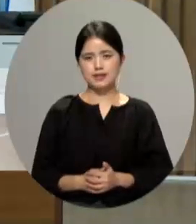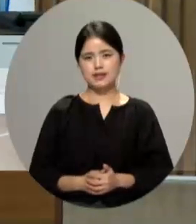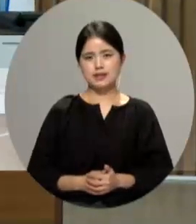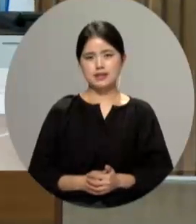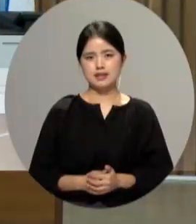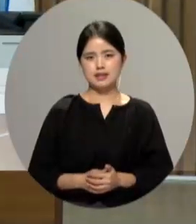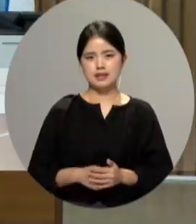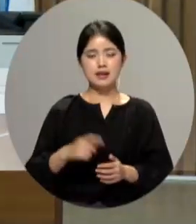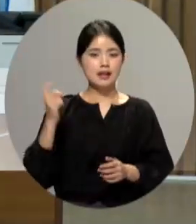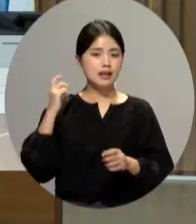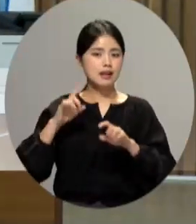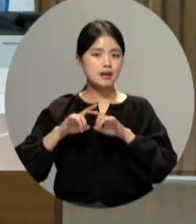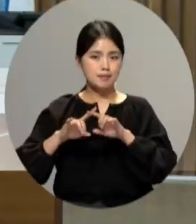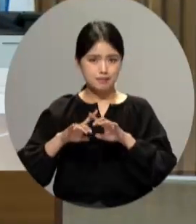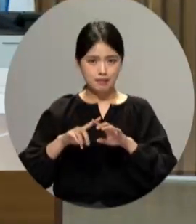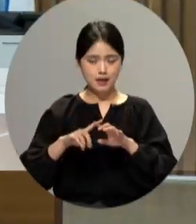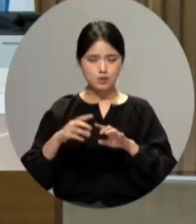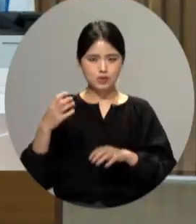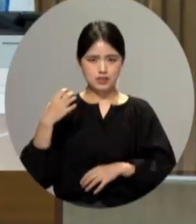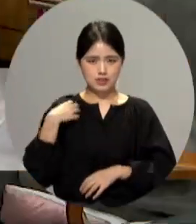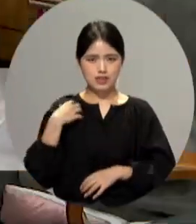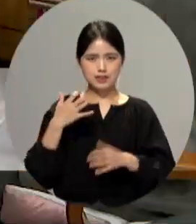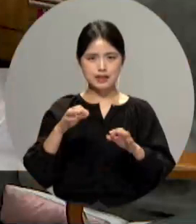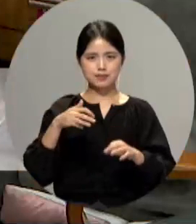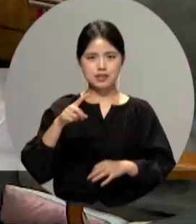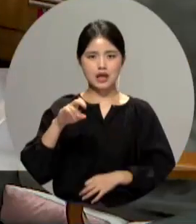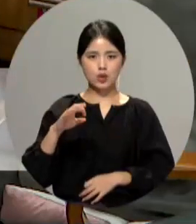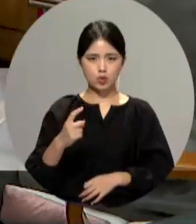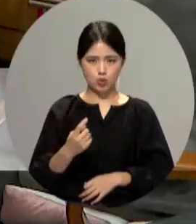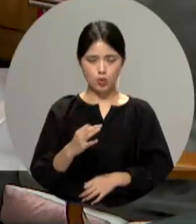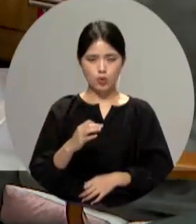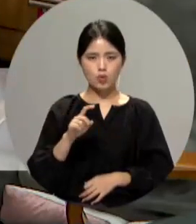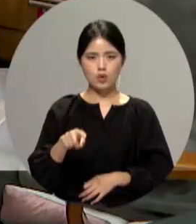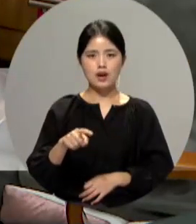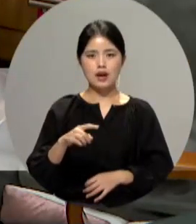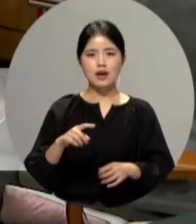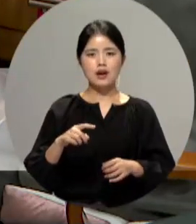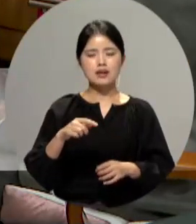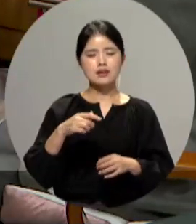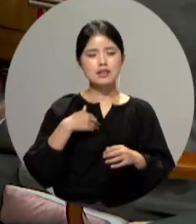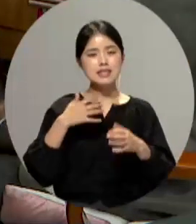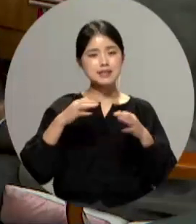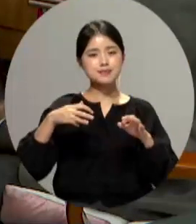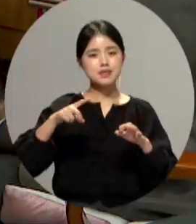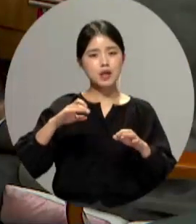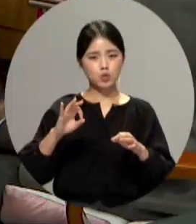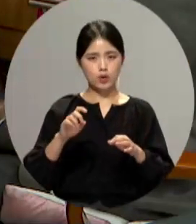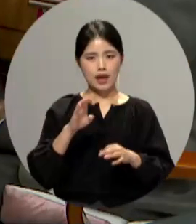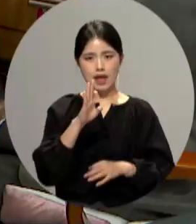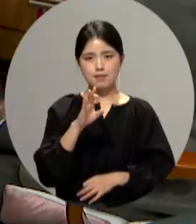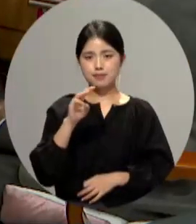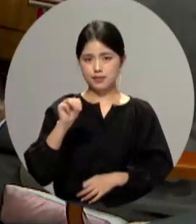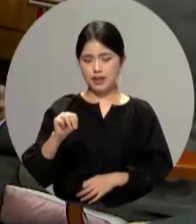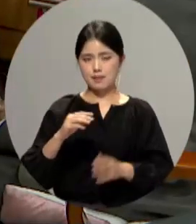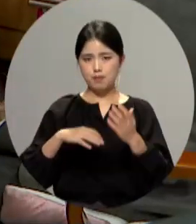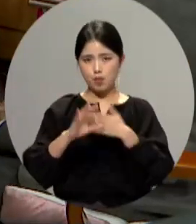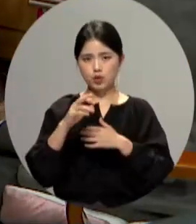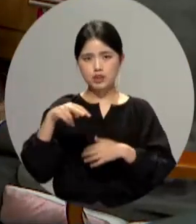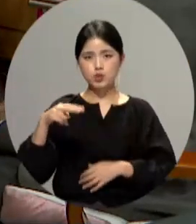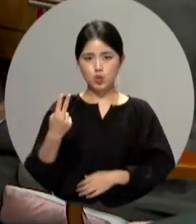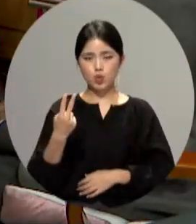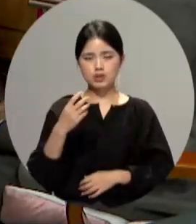방송인 김차동 씨는 매일 아침 도민들의 아침을 여는 라디오 프로그램 김차동 FM 모닝 쇼를 올해로